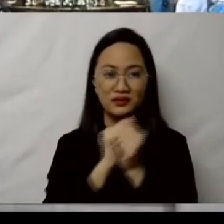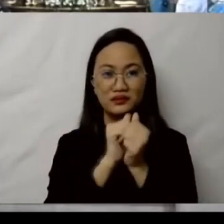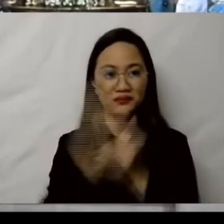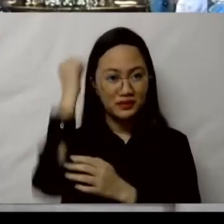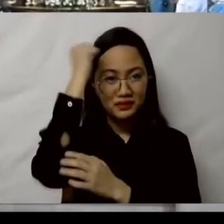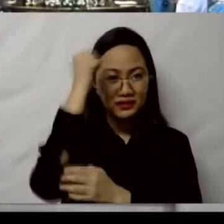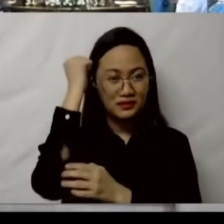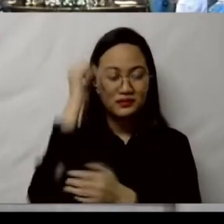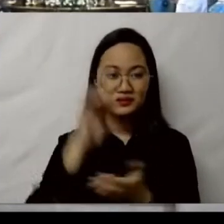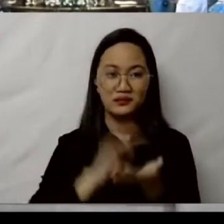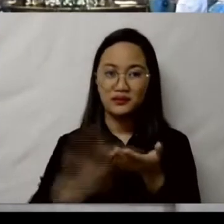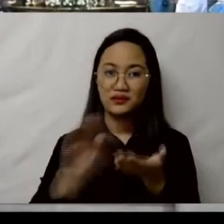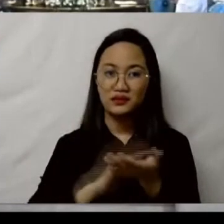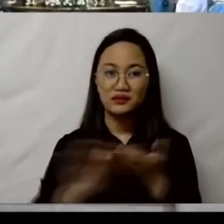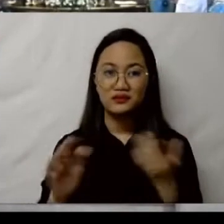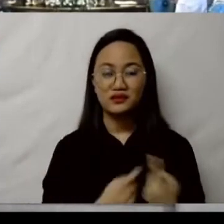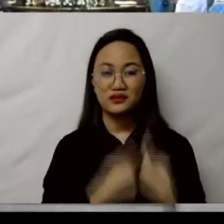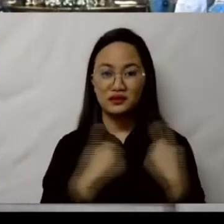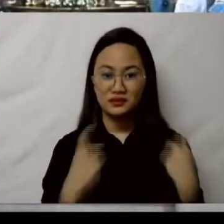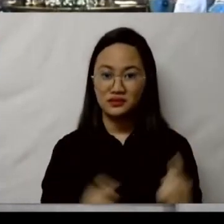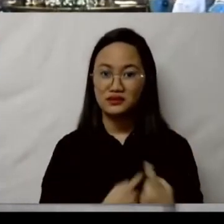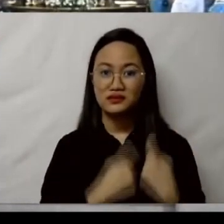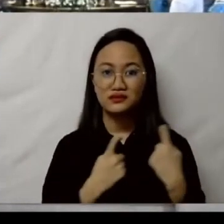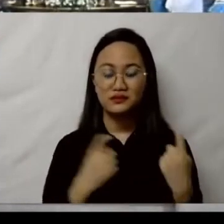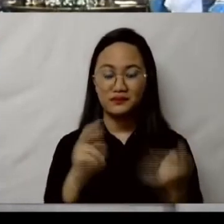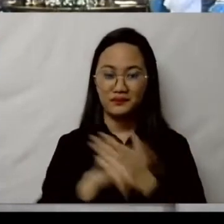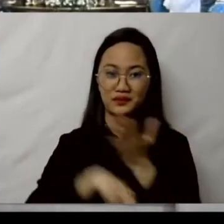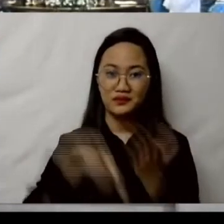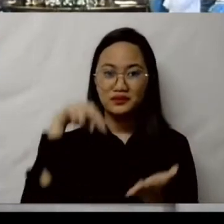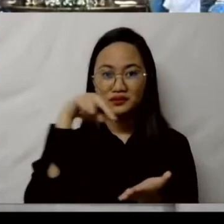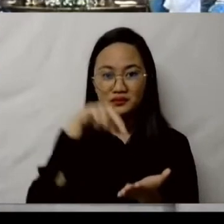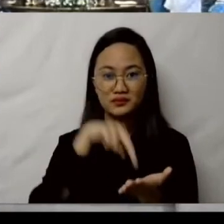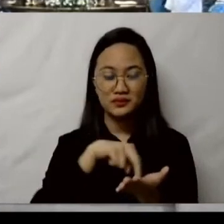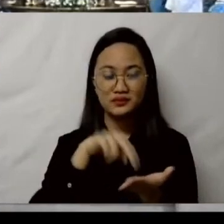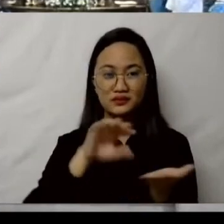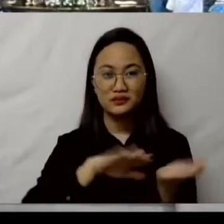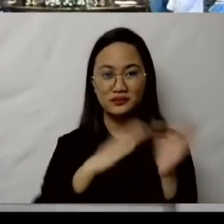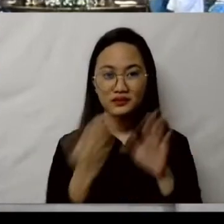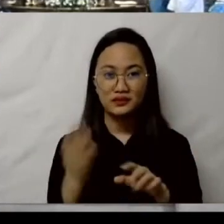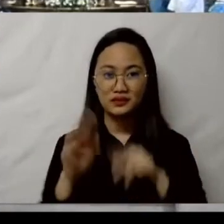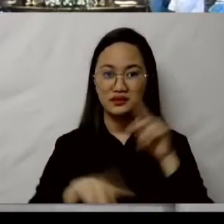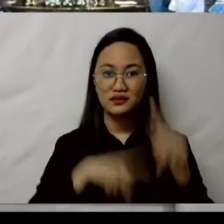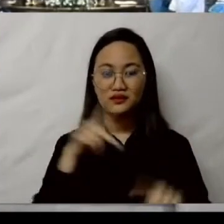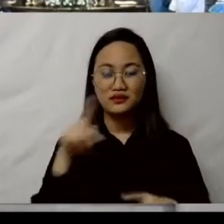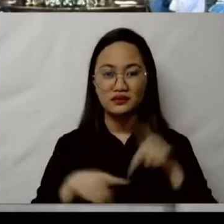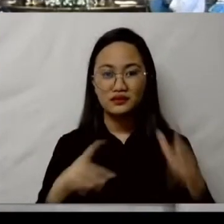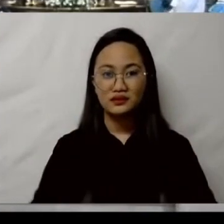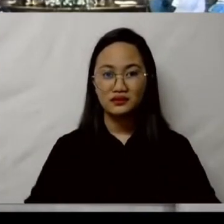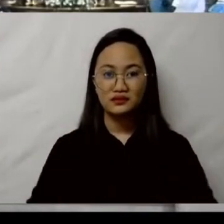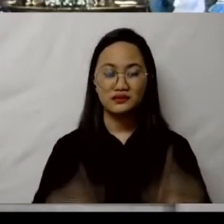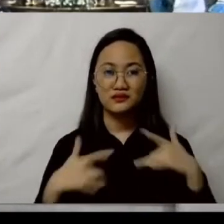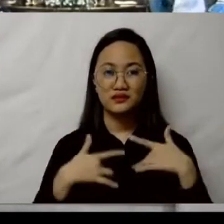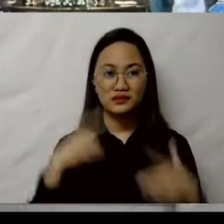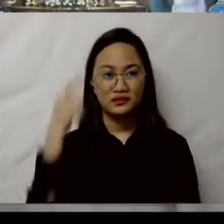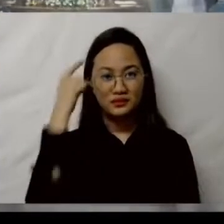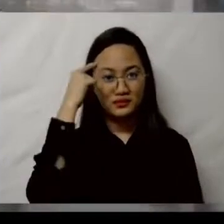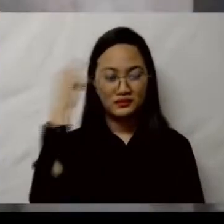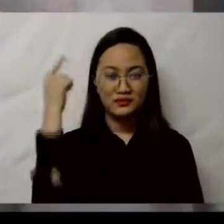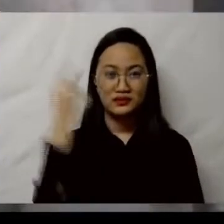sa kapatawaran ng mga kasalanan, sa pagkabuhay na maguli ng nangamatay na tao, at sa buhay na